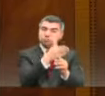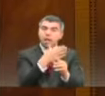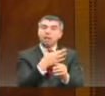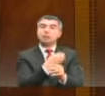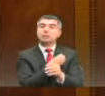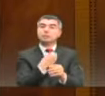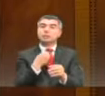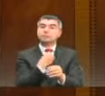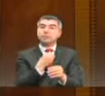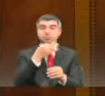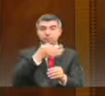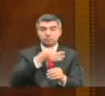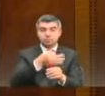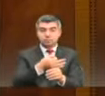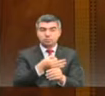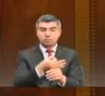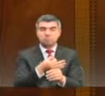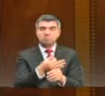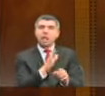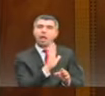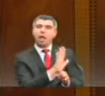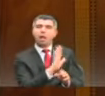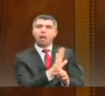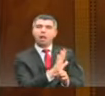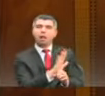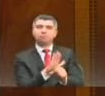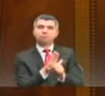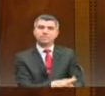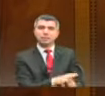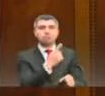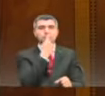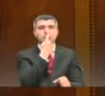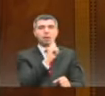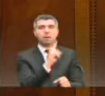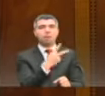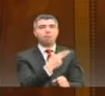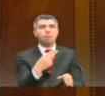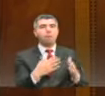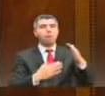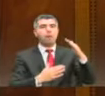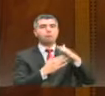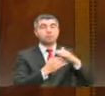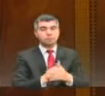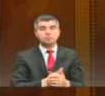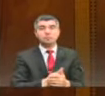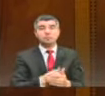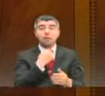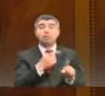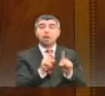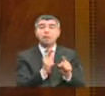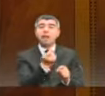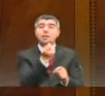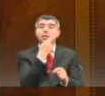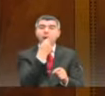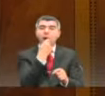مواصلة تنزيل السياسة الدوائية الوطنية وتشجيع الإنتاج الوطني للأدوية